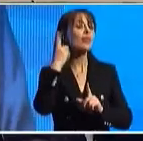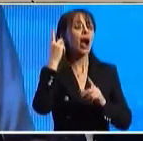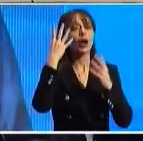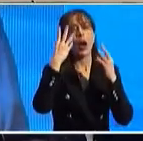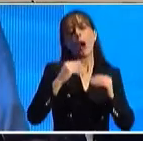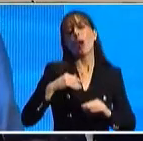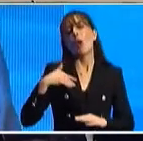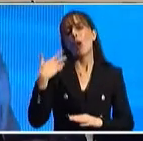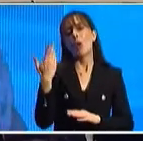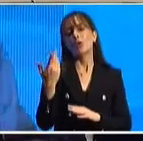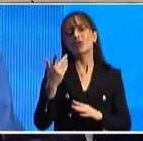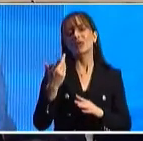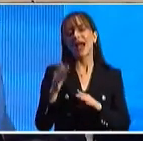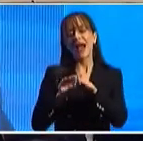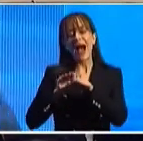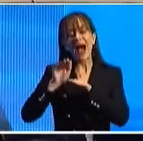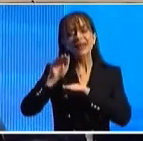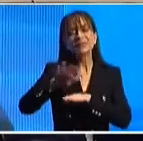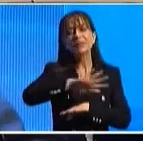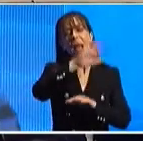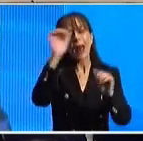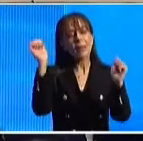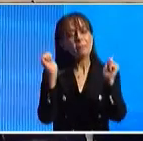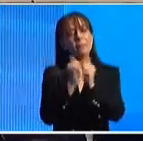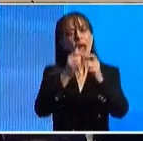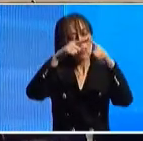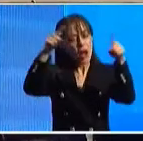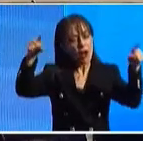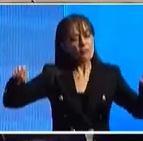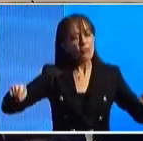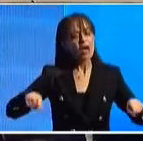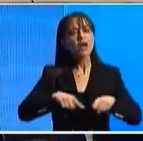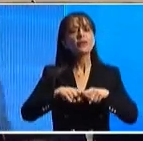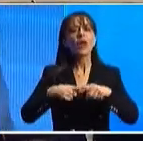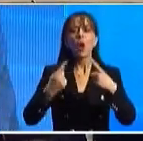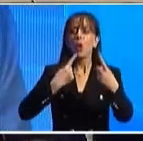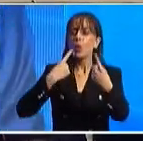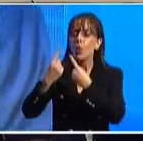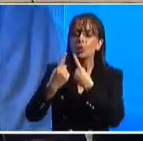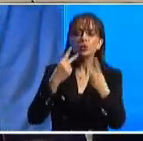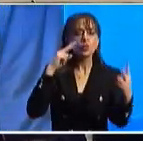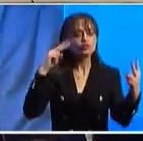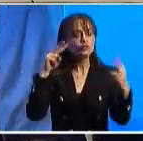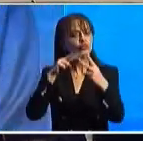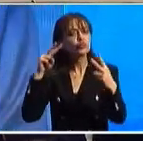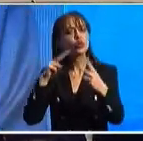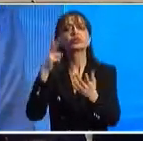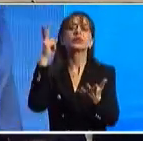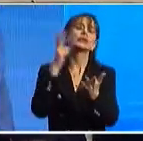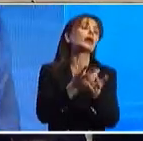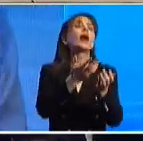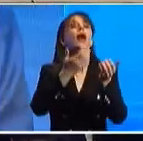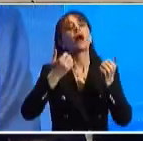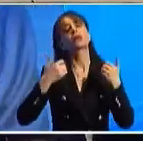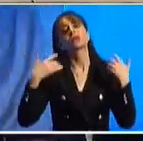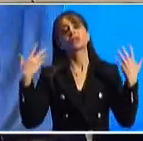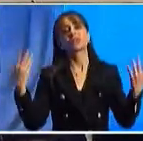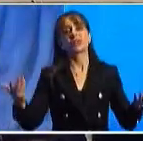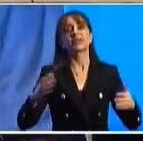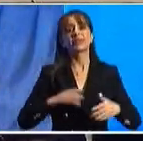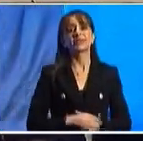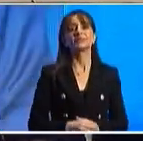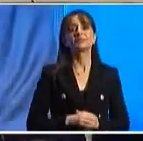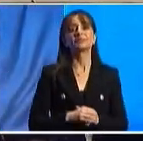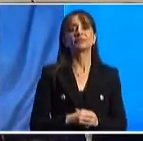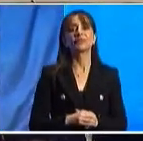adımları inşallah bir masada oturarak o masada karar alarak inşallah uygulayan tarafta olacağız. Tabii toplu